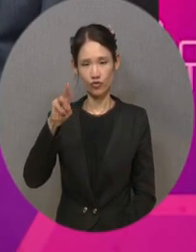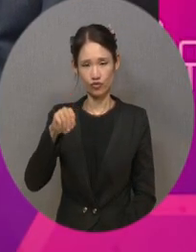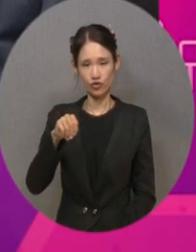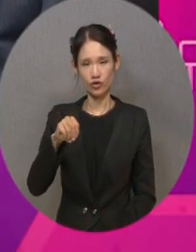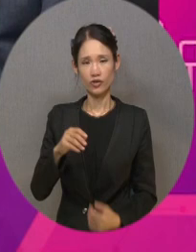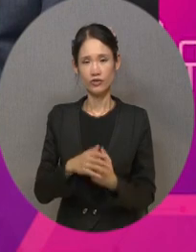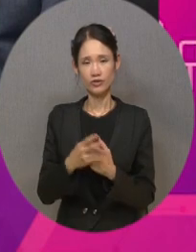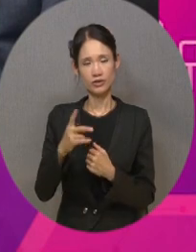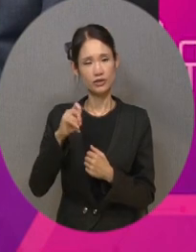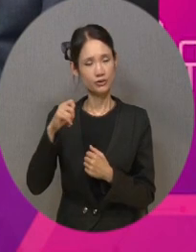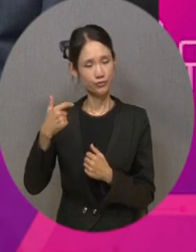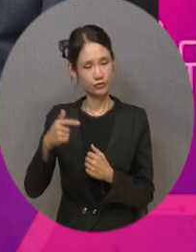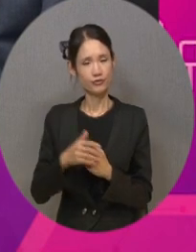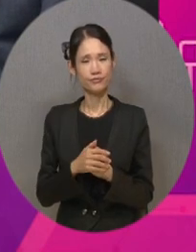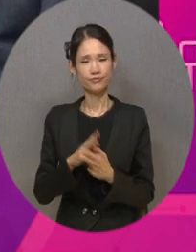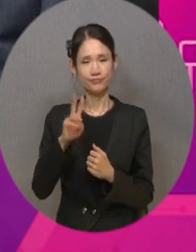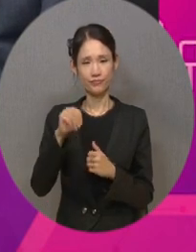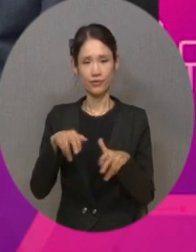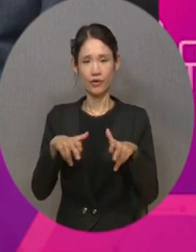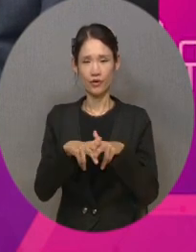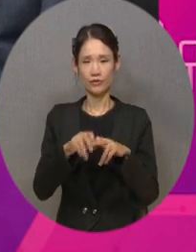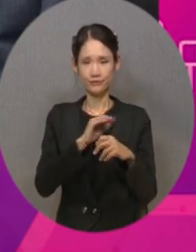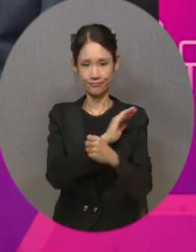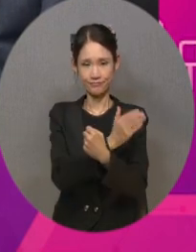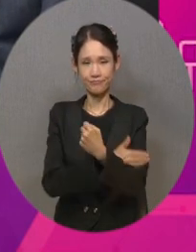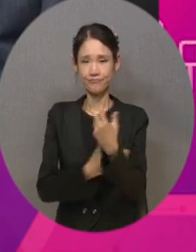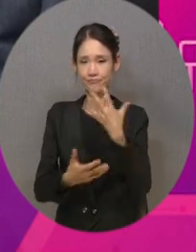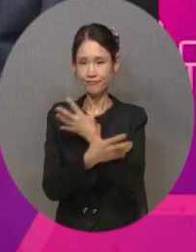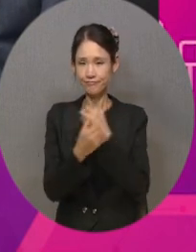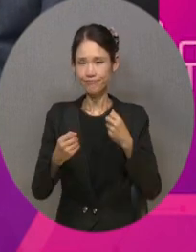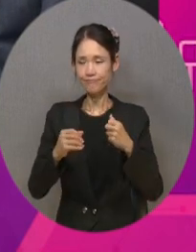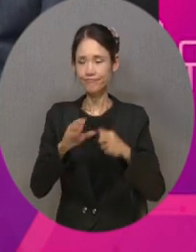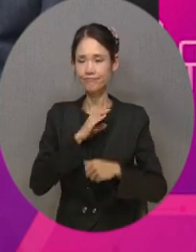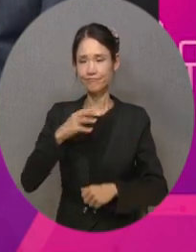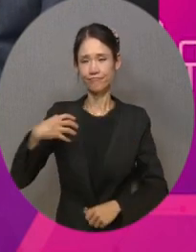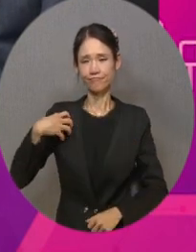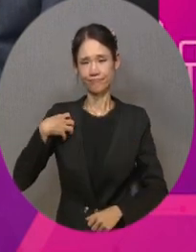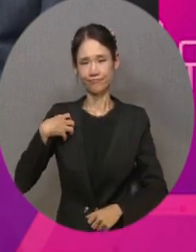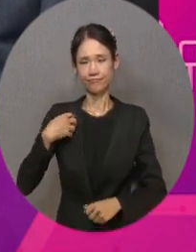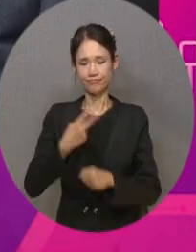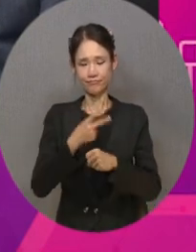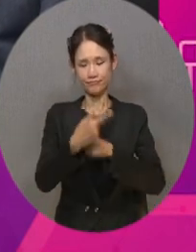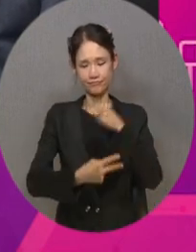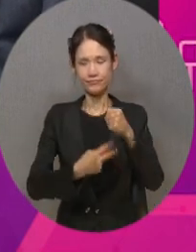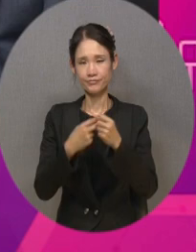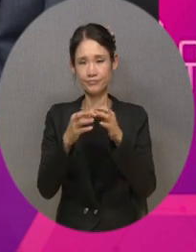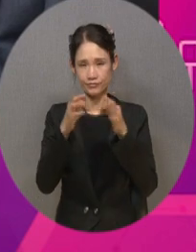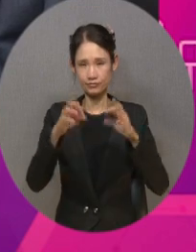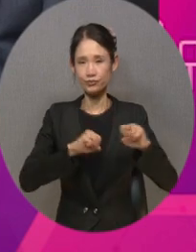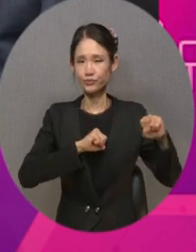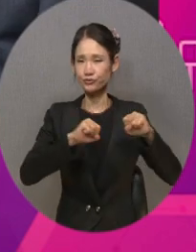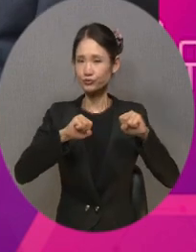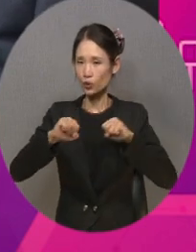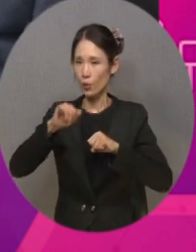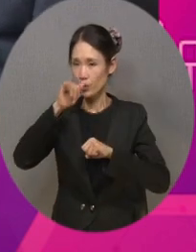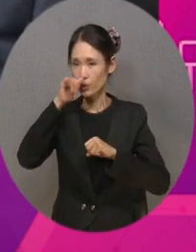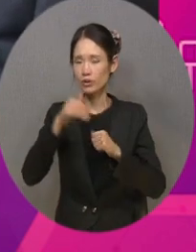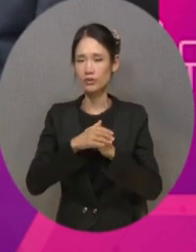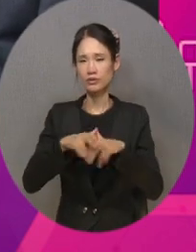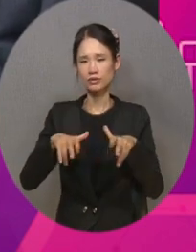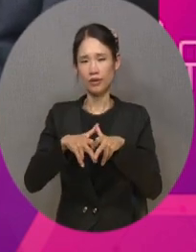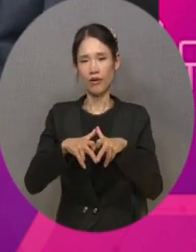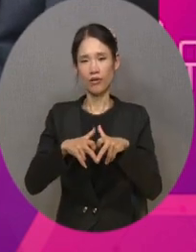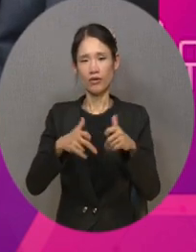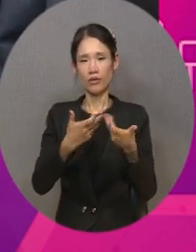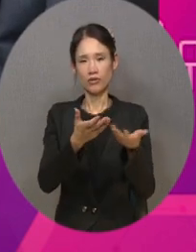16년 그 유엔 장애인 권리협약 의장으로 2년 동안 활동했는데, 그때 이제 우리 장애계